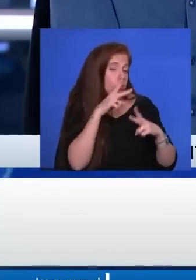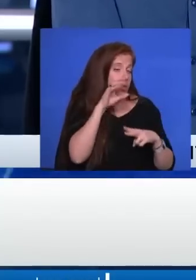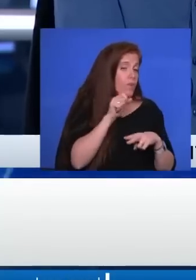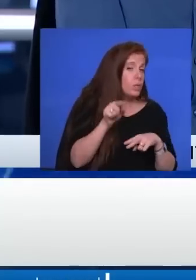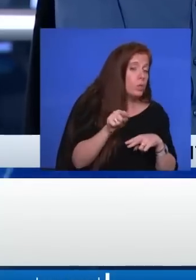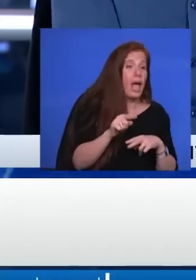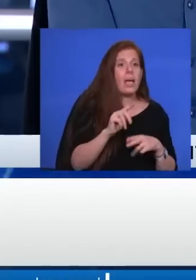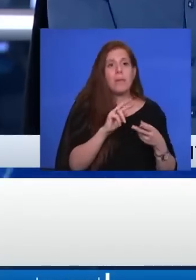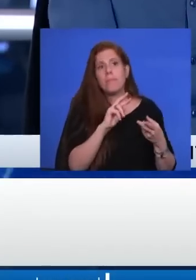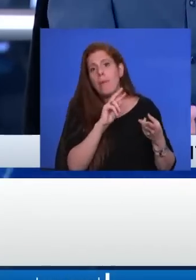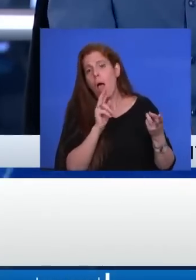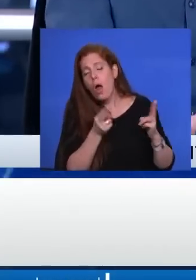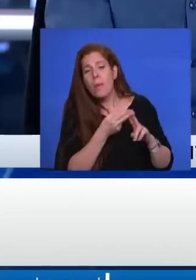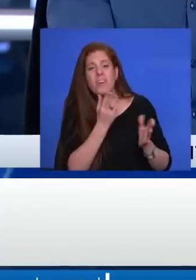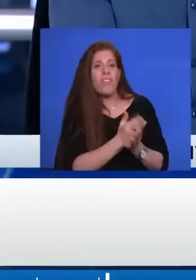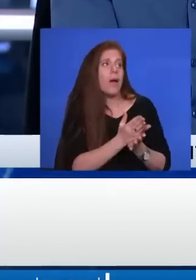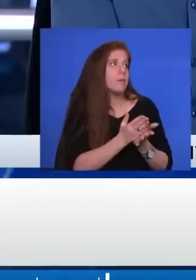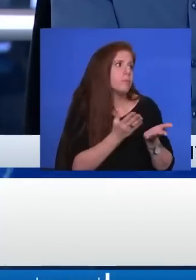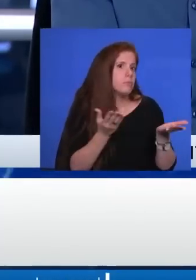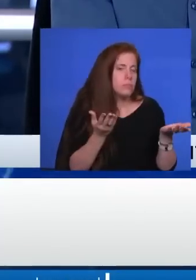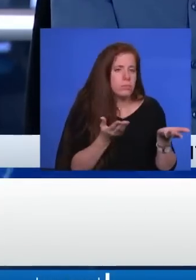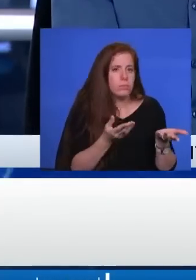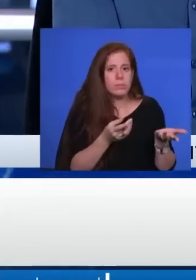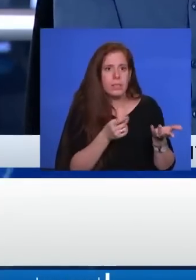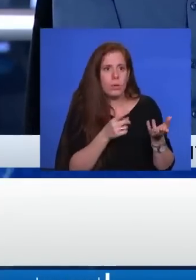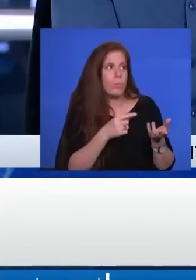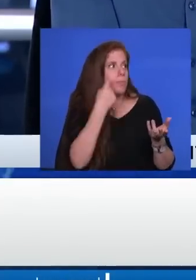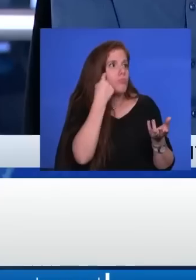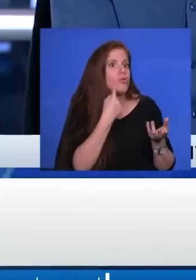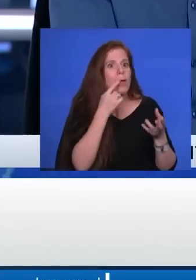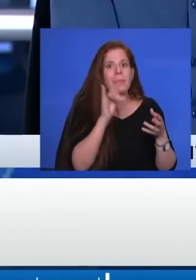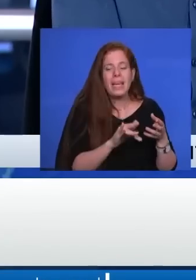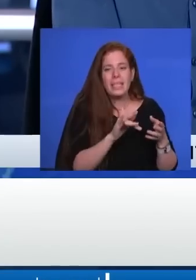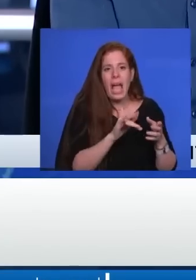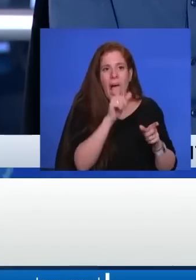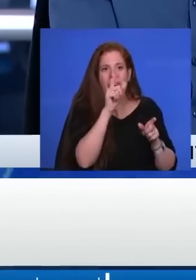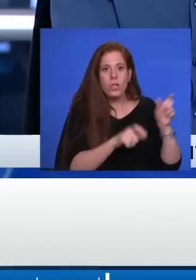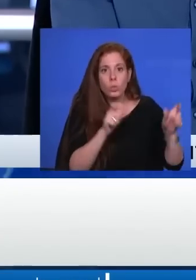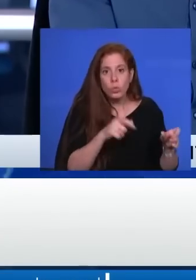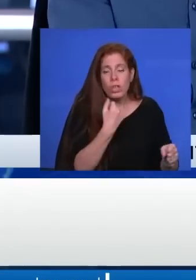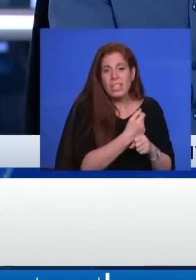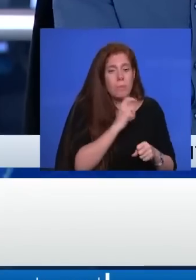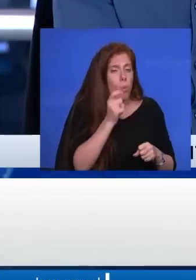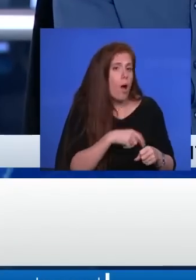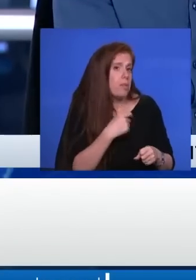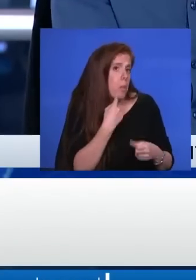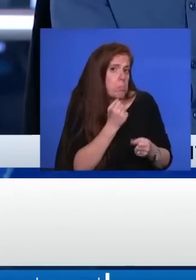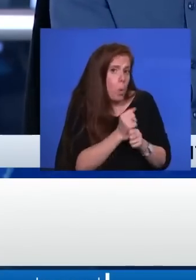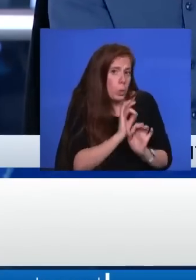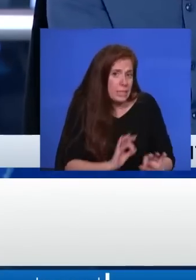שנה מגמגמת, שותקת מול, לעומת פשעים נגד האנושות שנעשים באוקראינה, ברור שהיכולת שלה